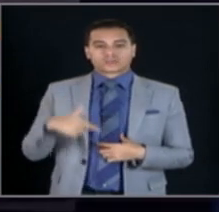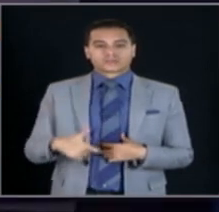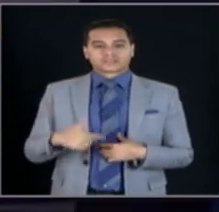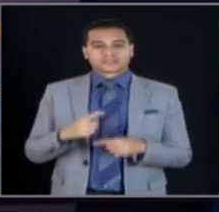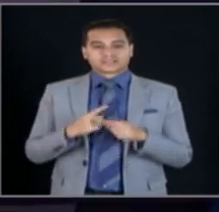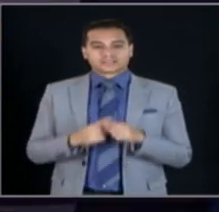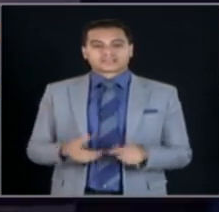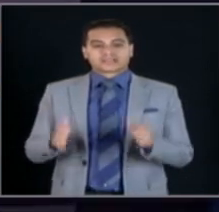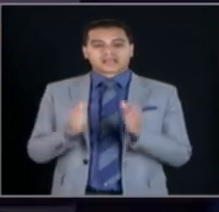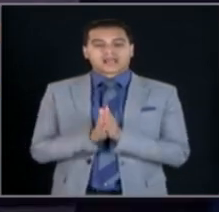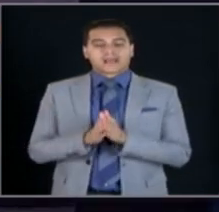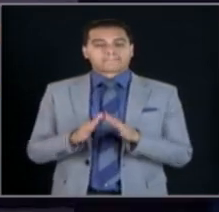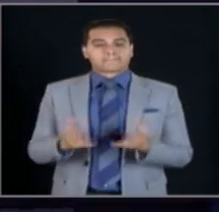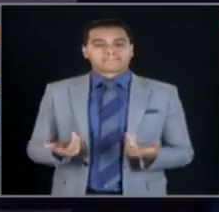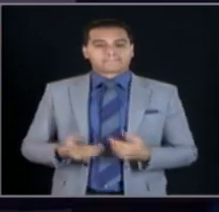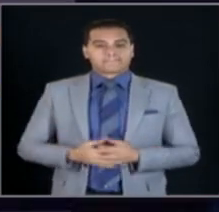كم